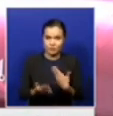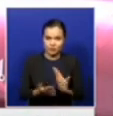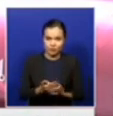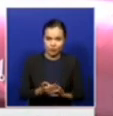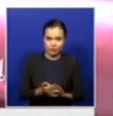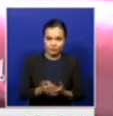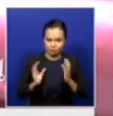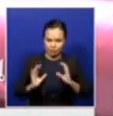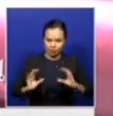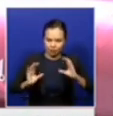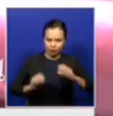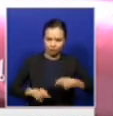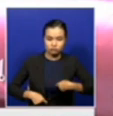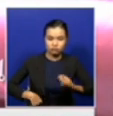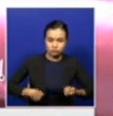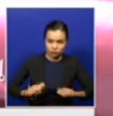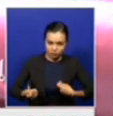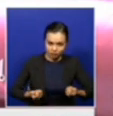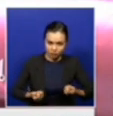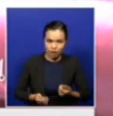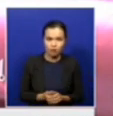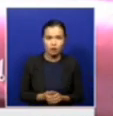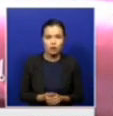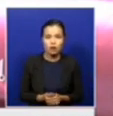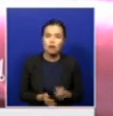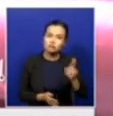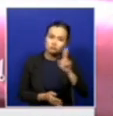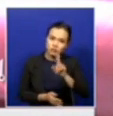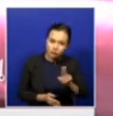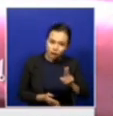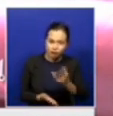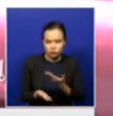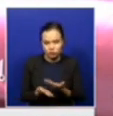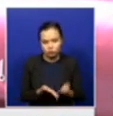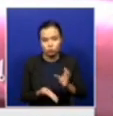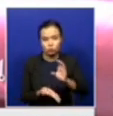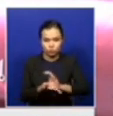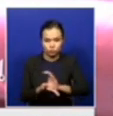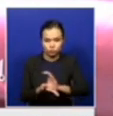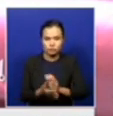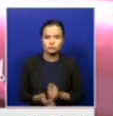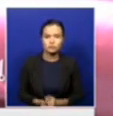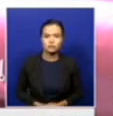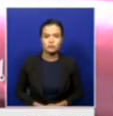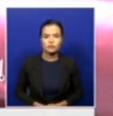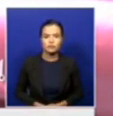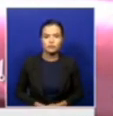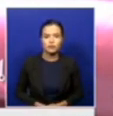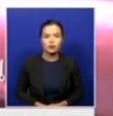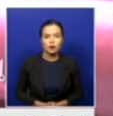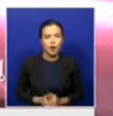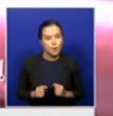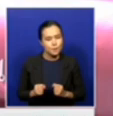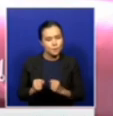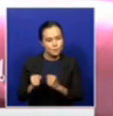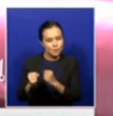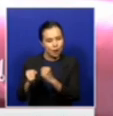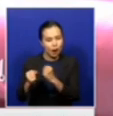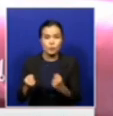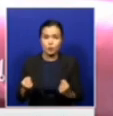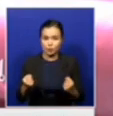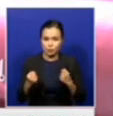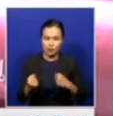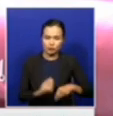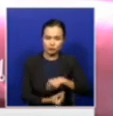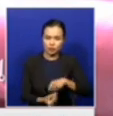ฐทั้งในส่วนของการอุปโภคและก็การลงทุนซึ่งถือเป็นแรงขับเคลื่อนที่สำคัญของเศรษฐกิจ